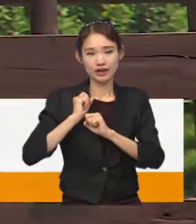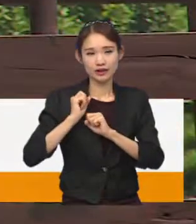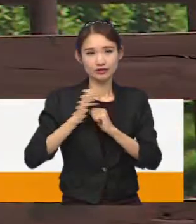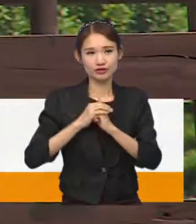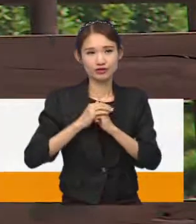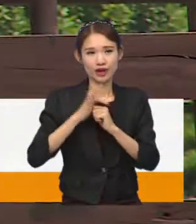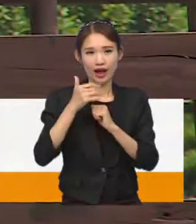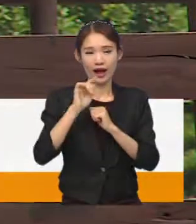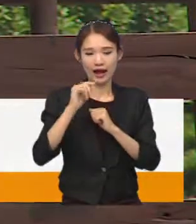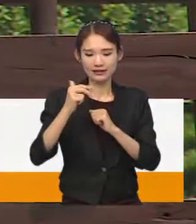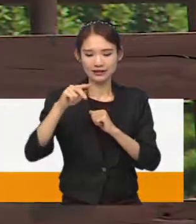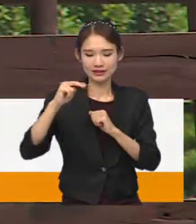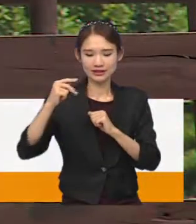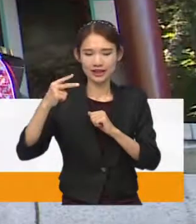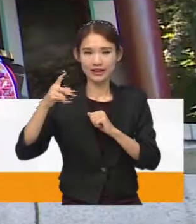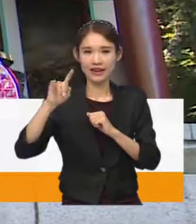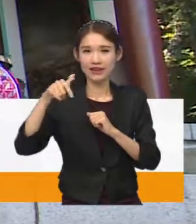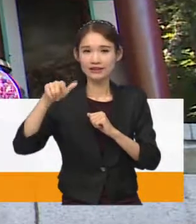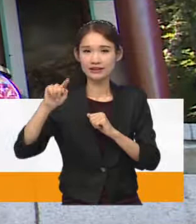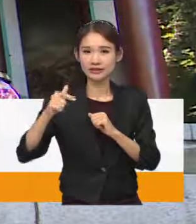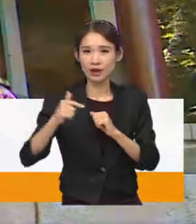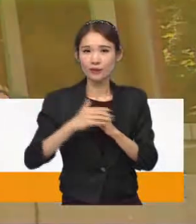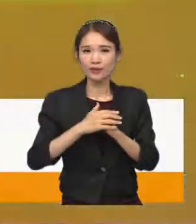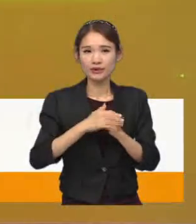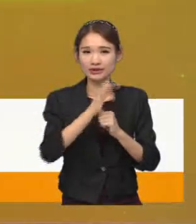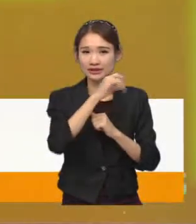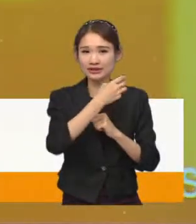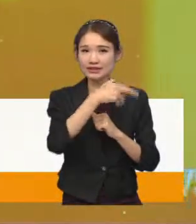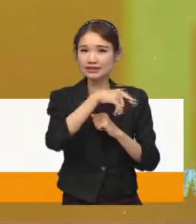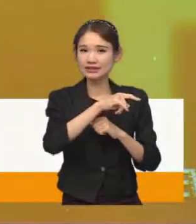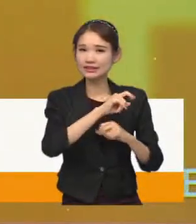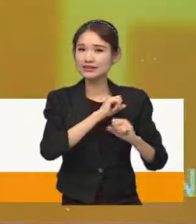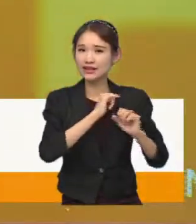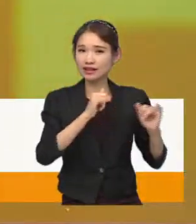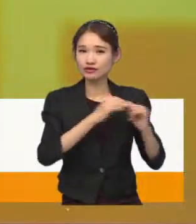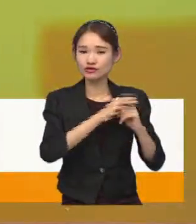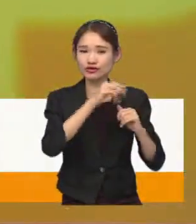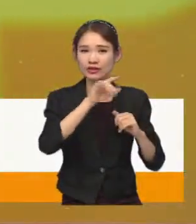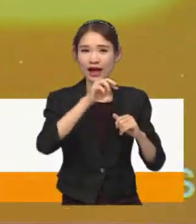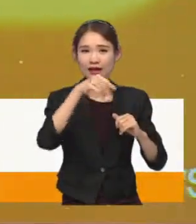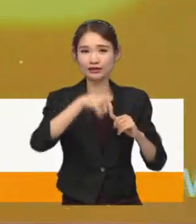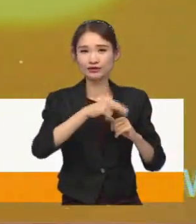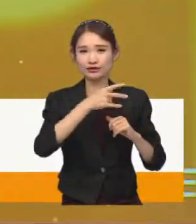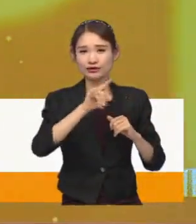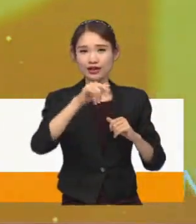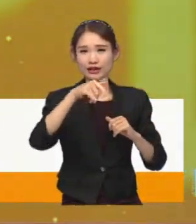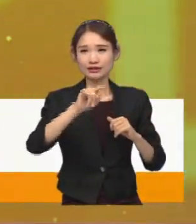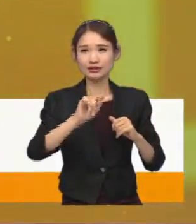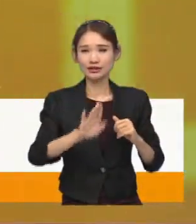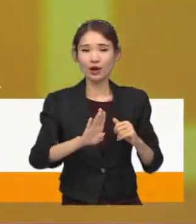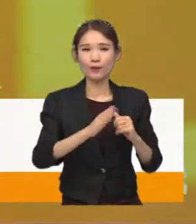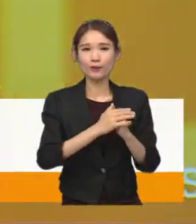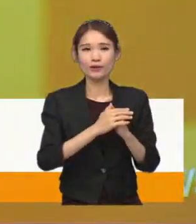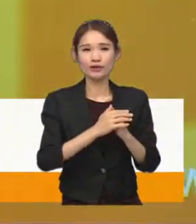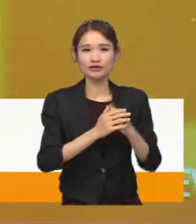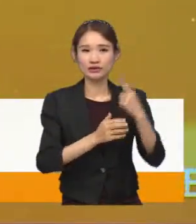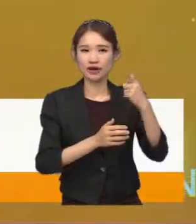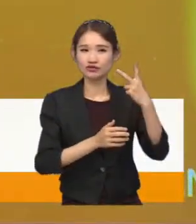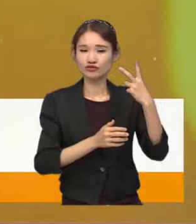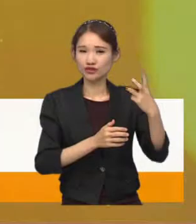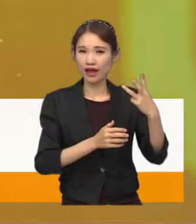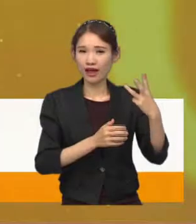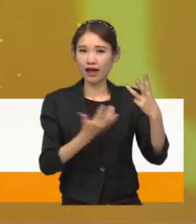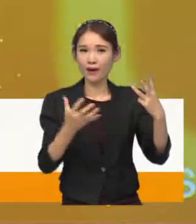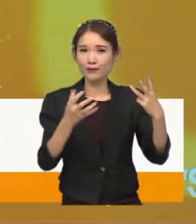그리고 여기 일지 장군 의 그 살수대첩 있죠 그가 아씨 3가지를 가리켜서